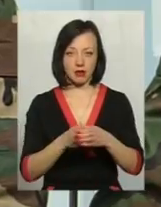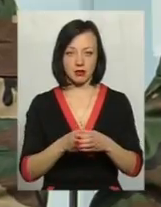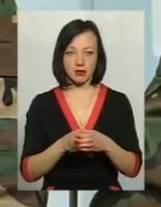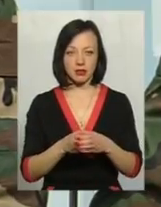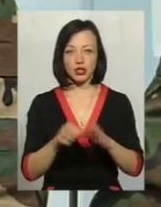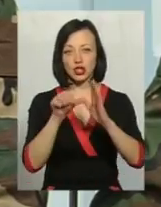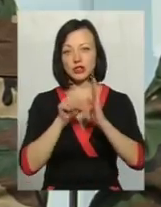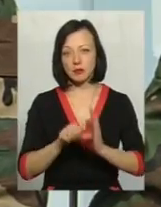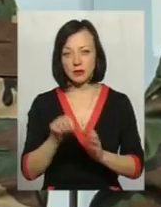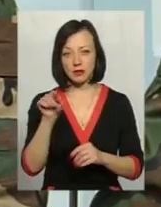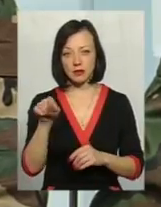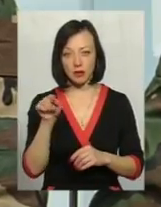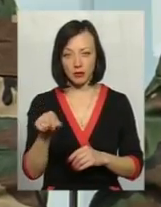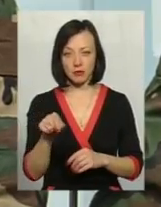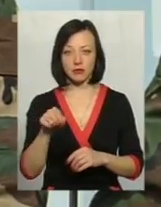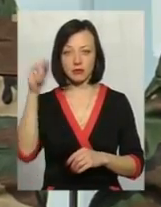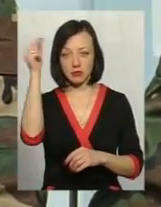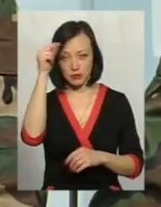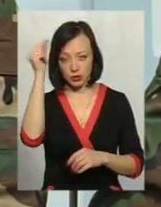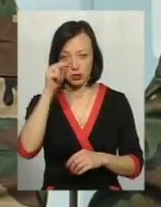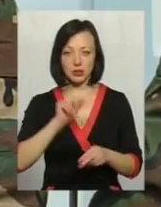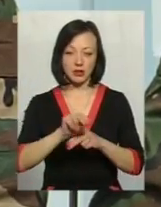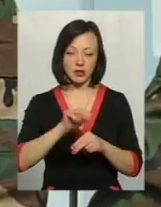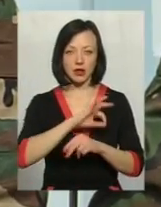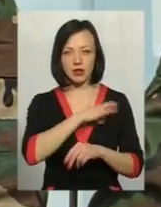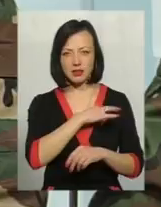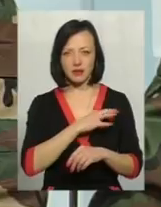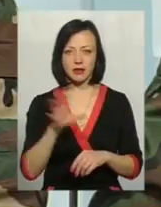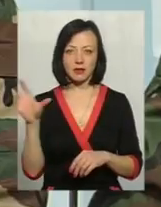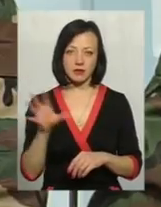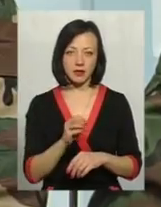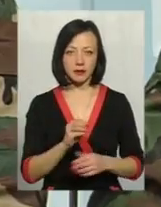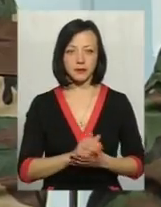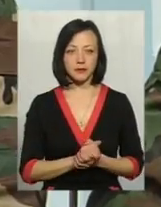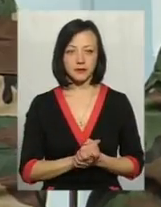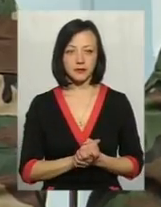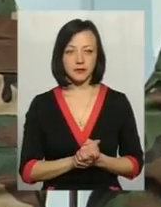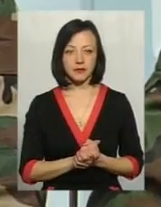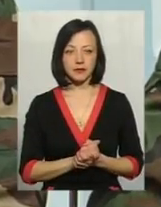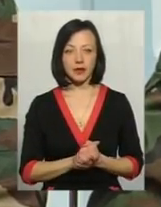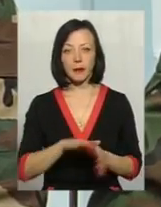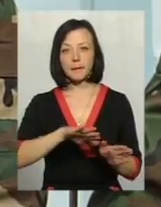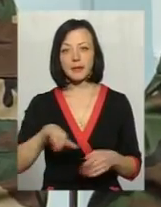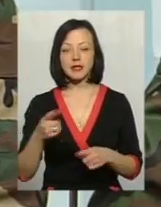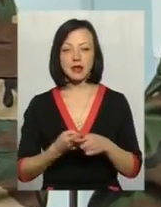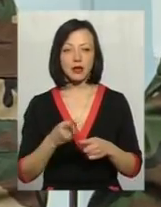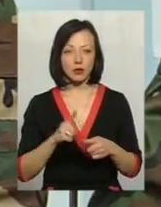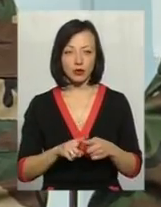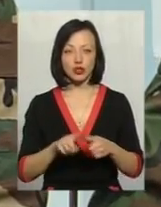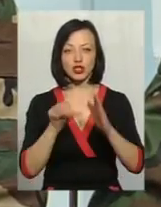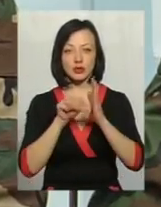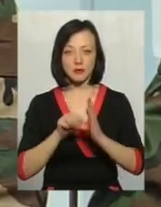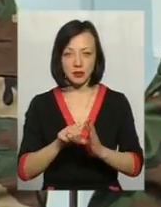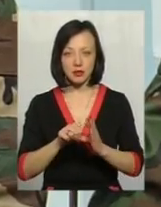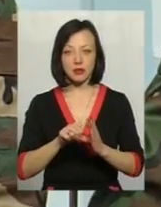Чисто 6 місяців там вчили і розвідки, і все. Ну, а після того 6